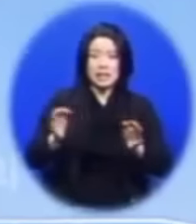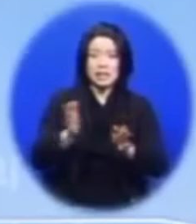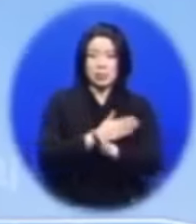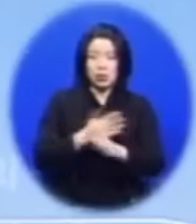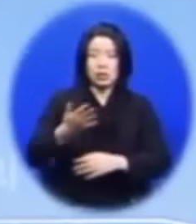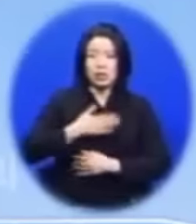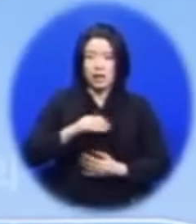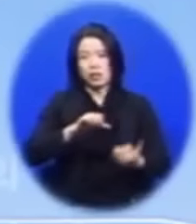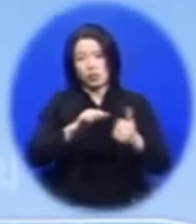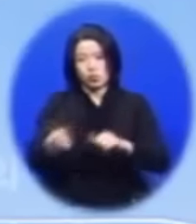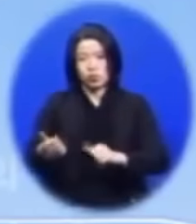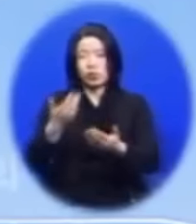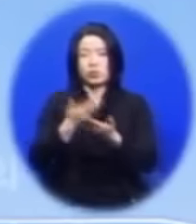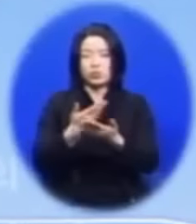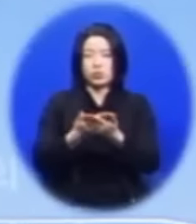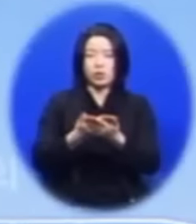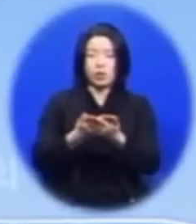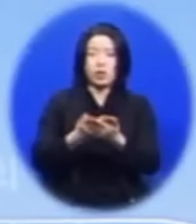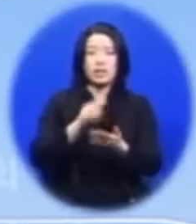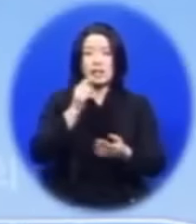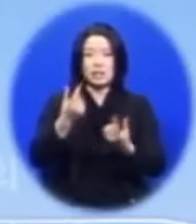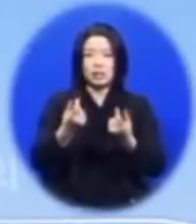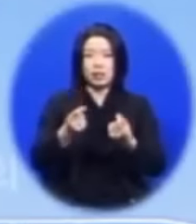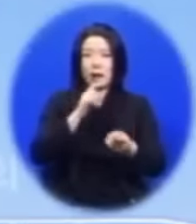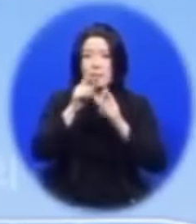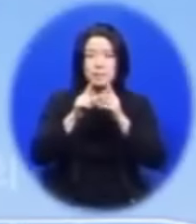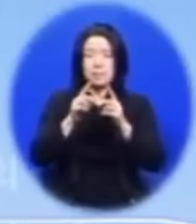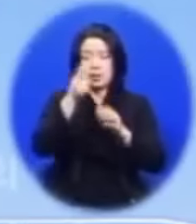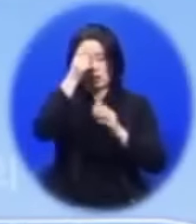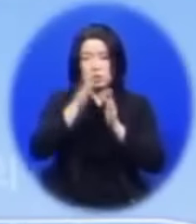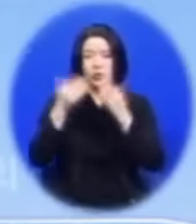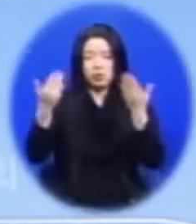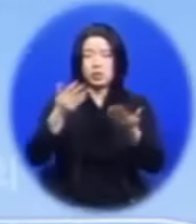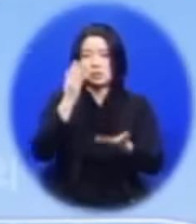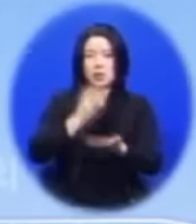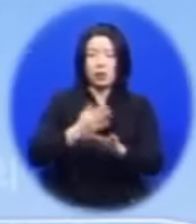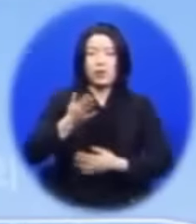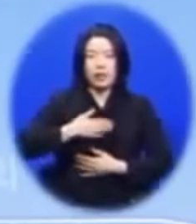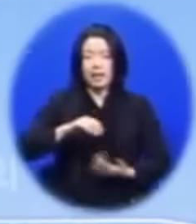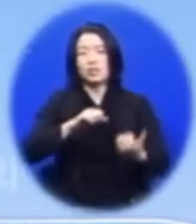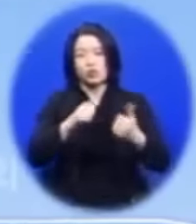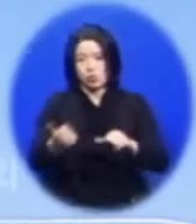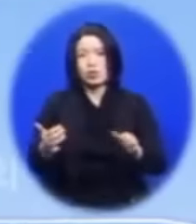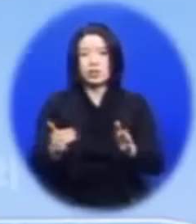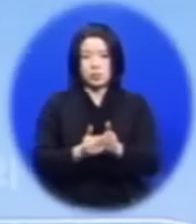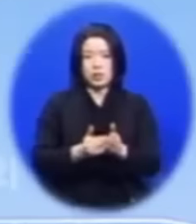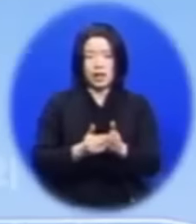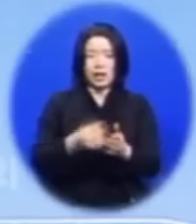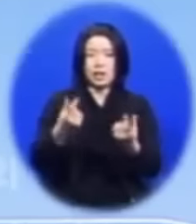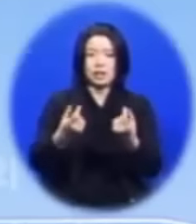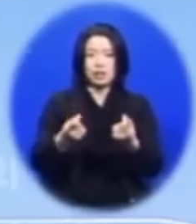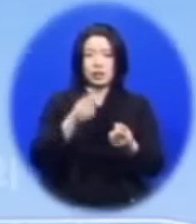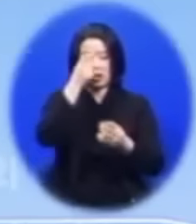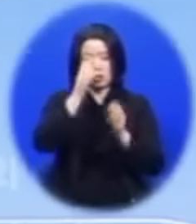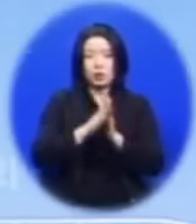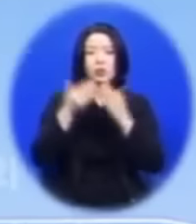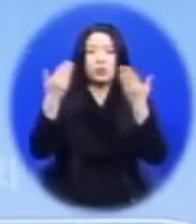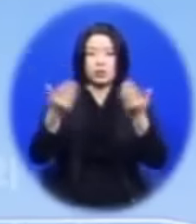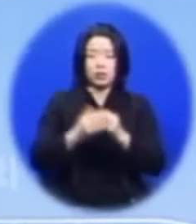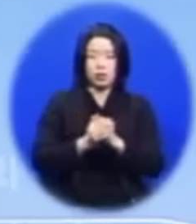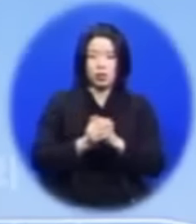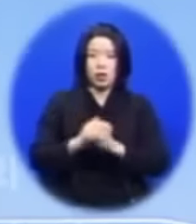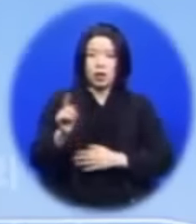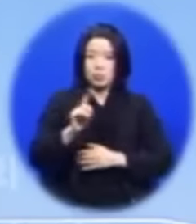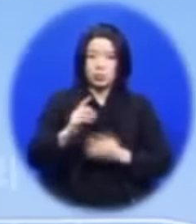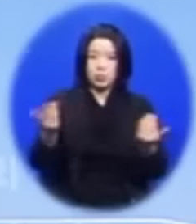나를 죽여 주세요라고 기도하지 말고 나는 죽었습니다라고 그렇게 기도하세요 무슨 일이 벌어지는지